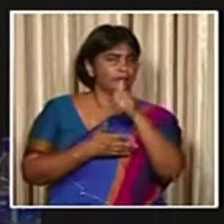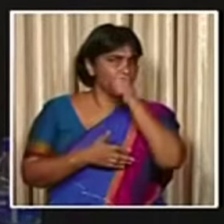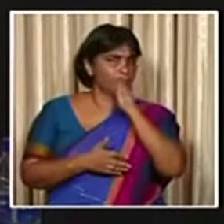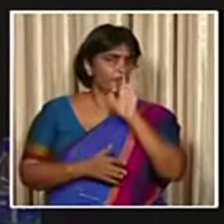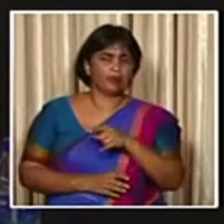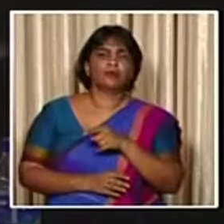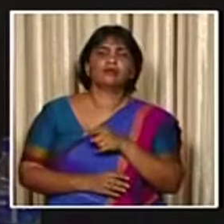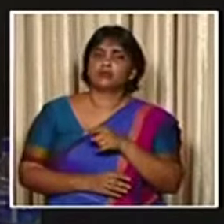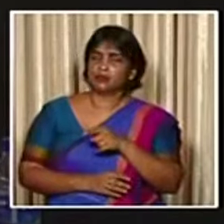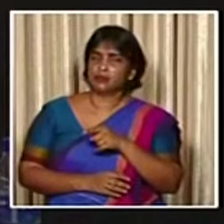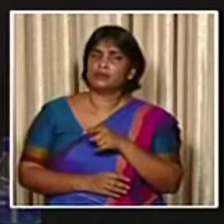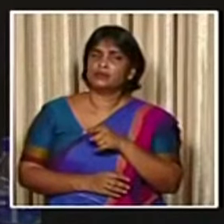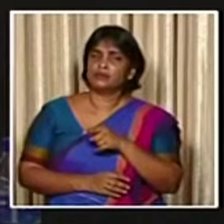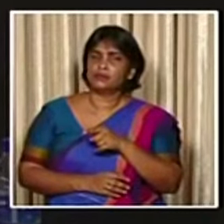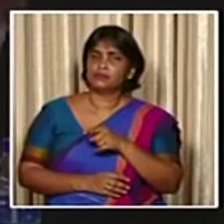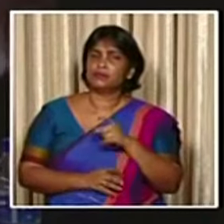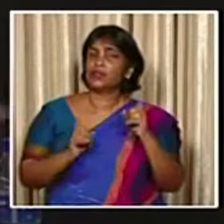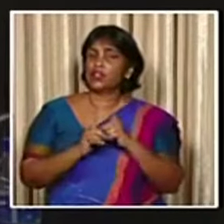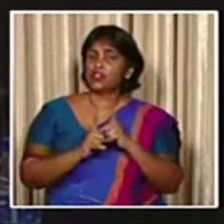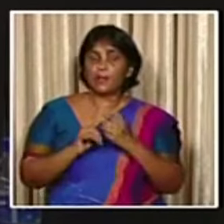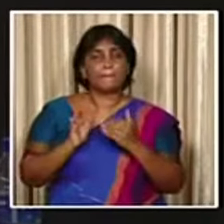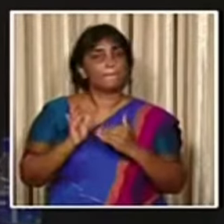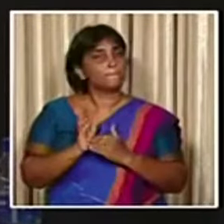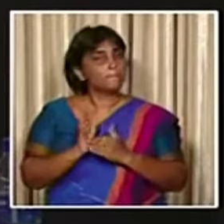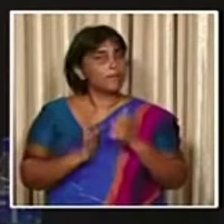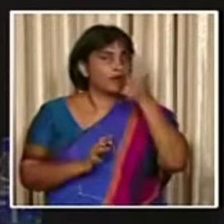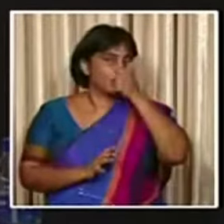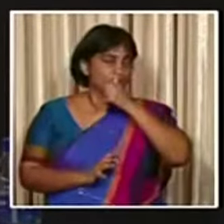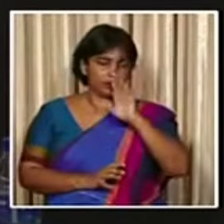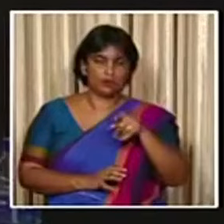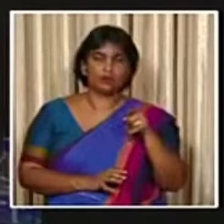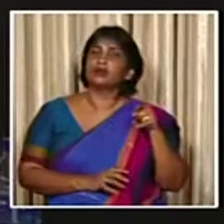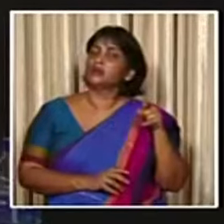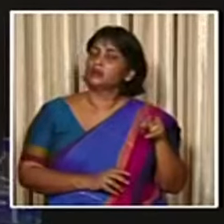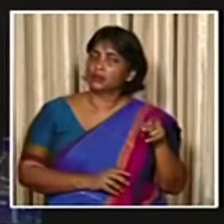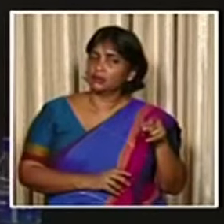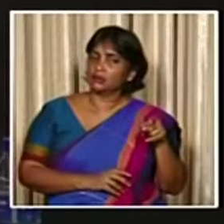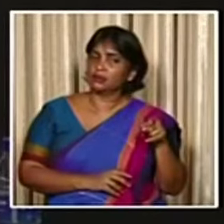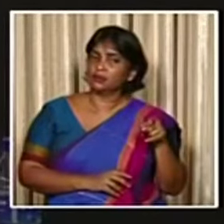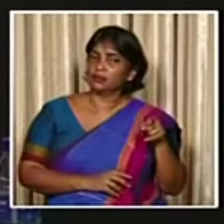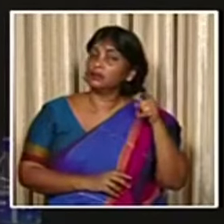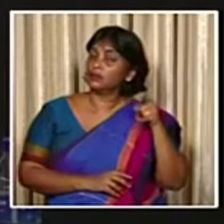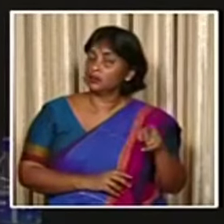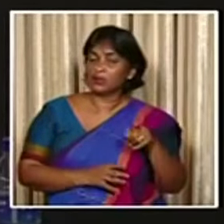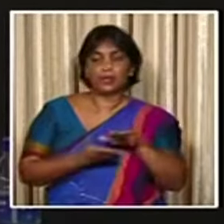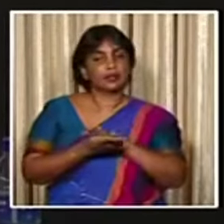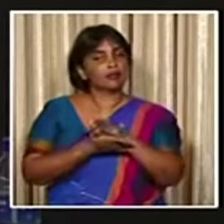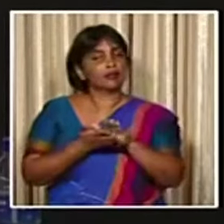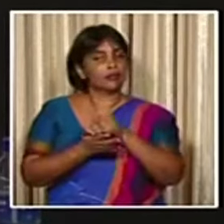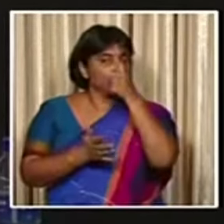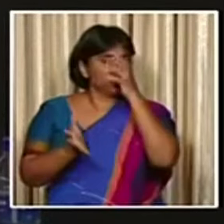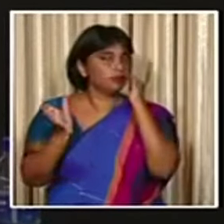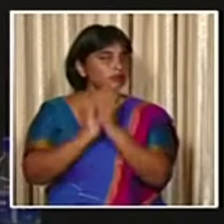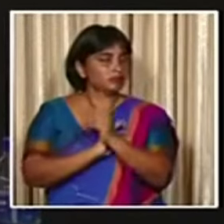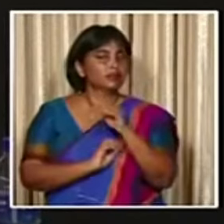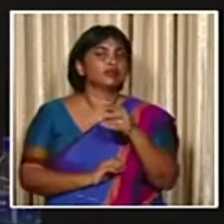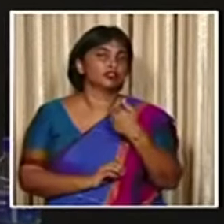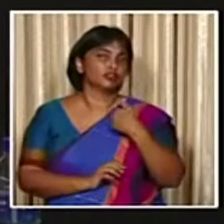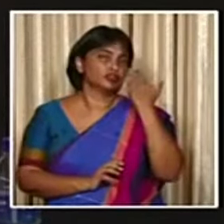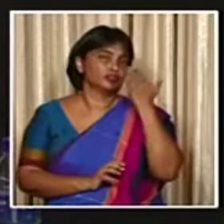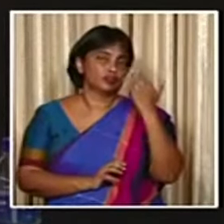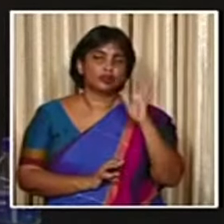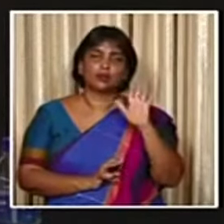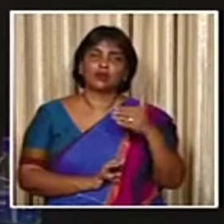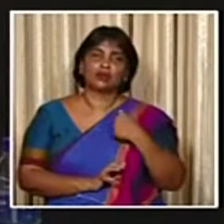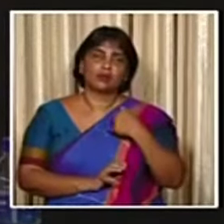වංචාවක්. මේක ඩොලර් මිලියන ගානක වංචාවක්. මේකෙන් මේ පැහැදිලි ගසා කෑමක් තමයි සිදු